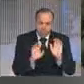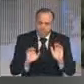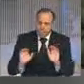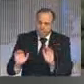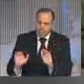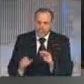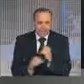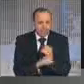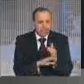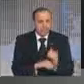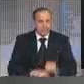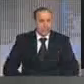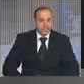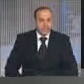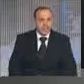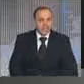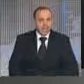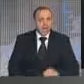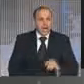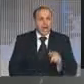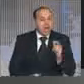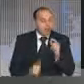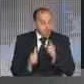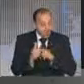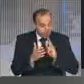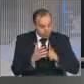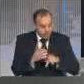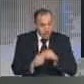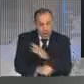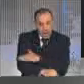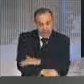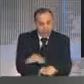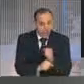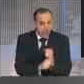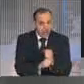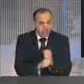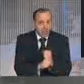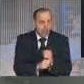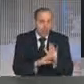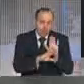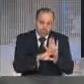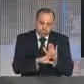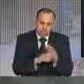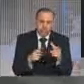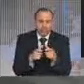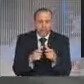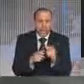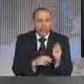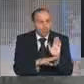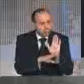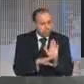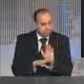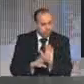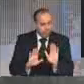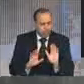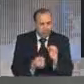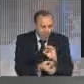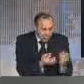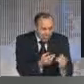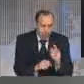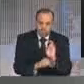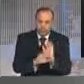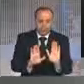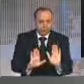اهم انجازاته حفظنا على مواطن الشغل بع عمالنا كله وحفظنا على مؤسساتنا ولا مؤسسات عرضه الحرق او الى